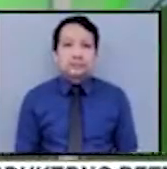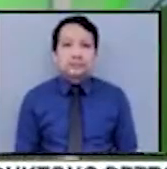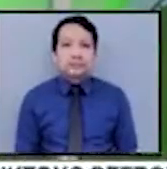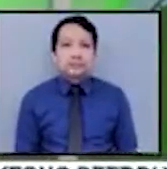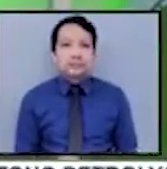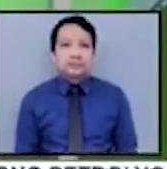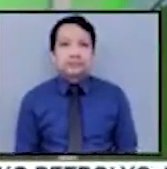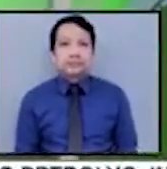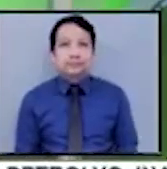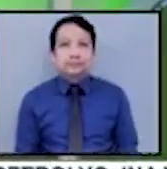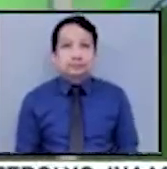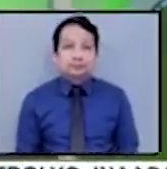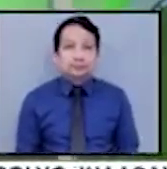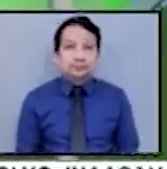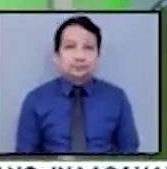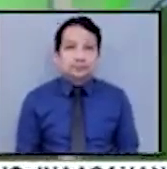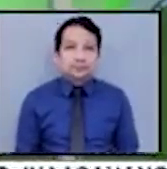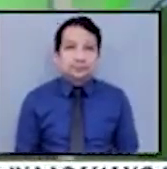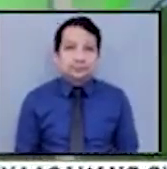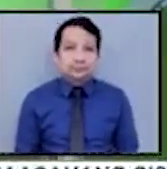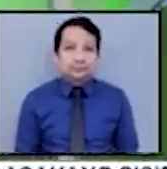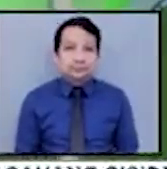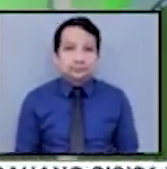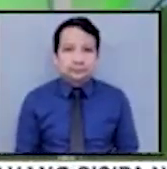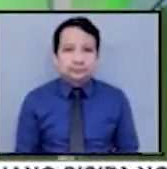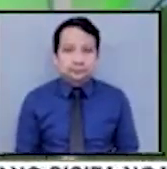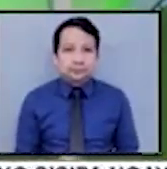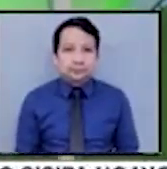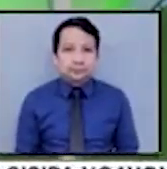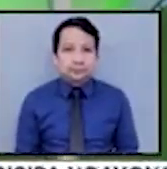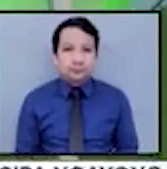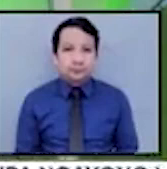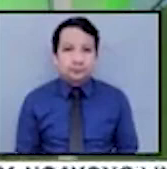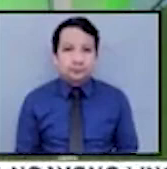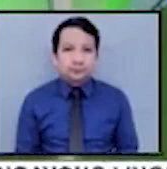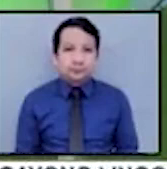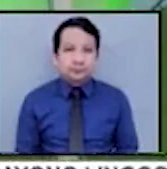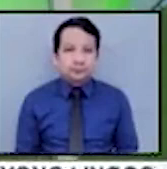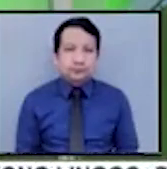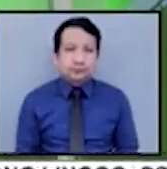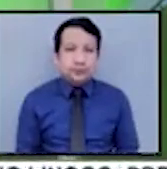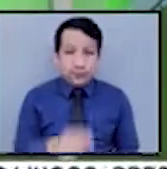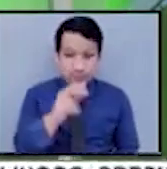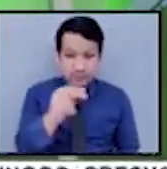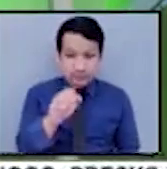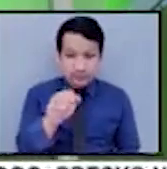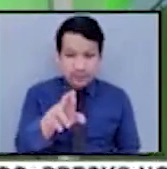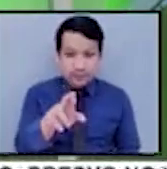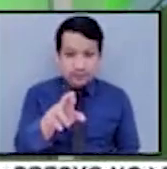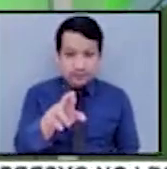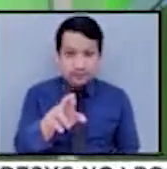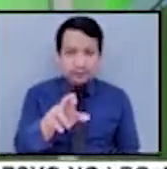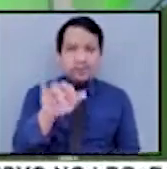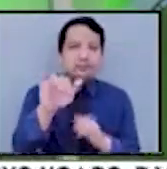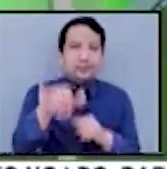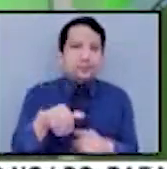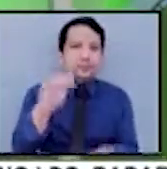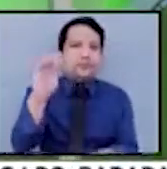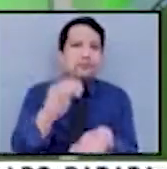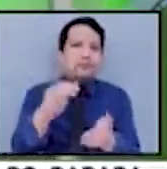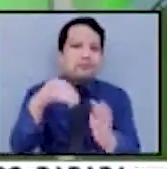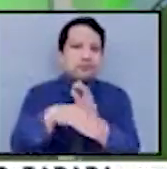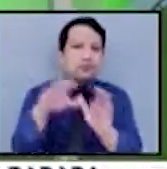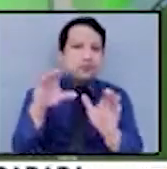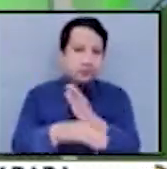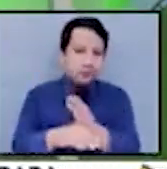Napanatili ng Metro Manila ang mas mababang crime rate sa huling quarter ng 2022 kumpara sa mga nakalipas na